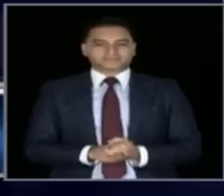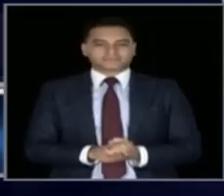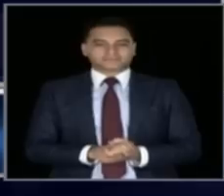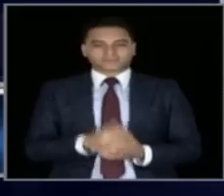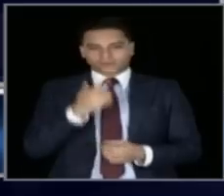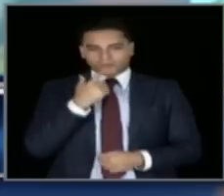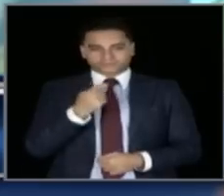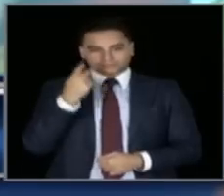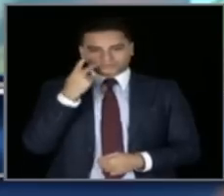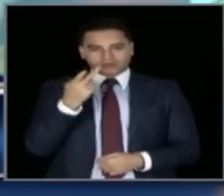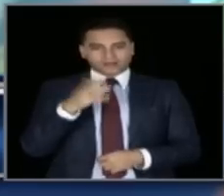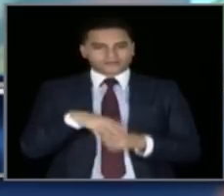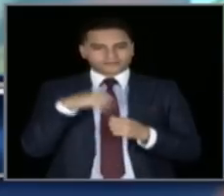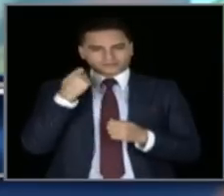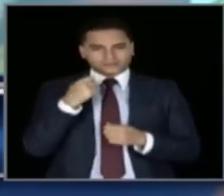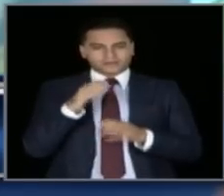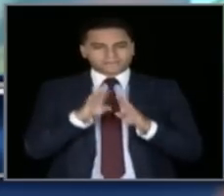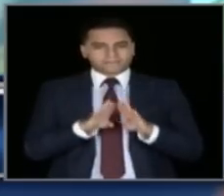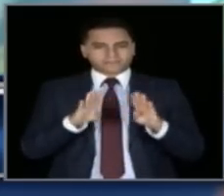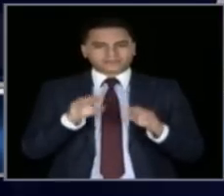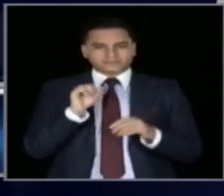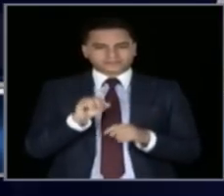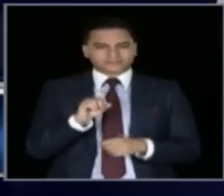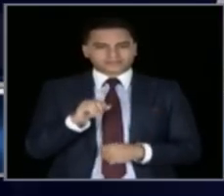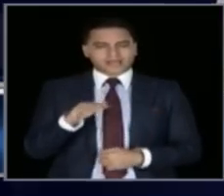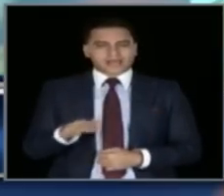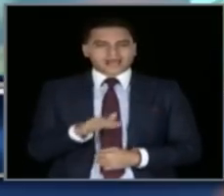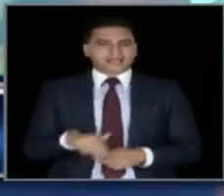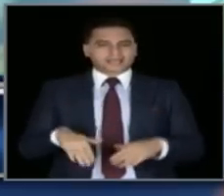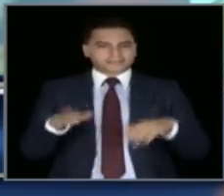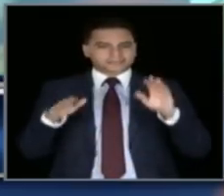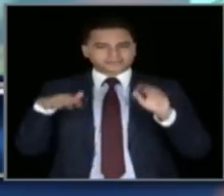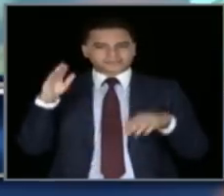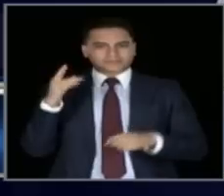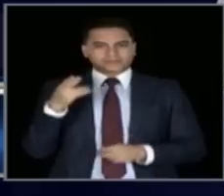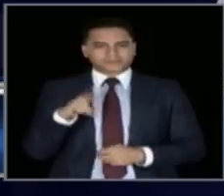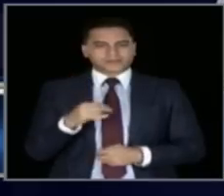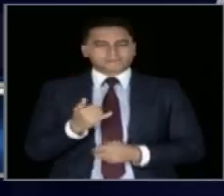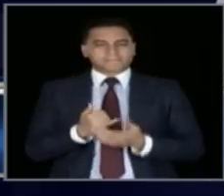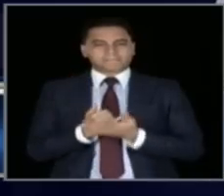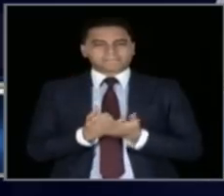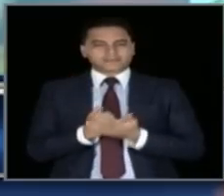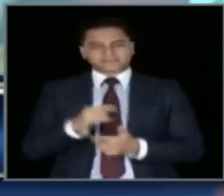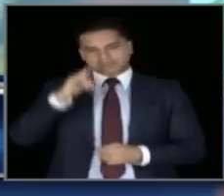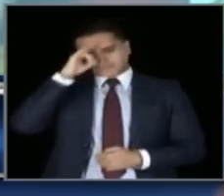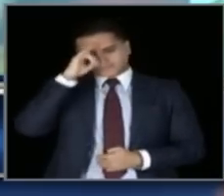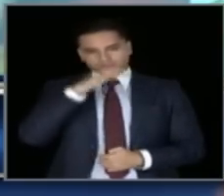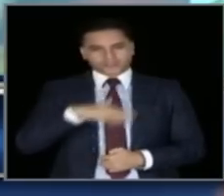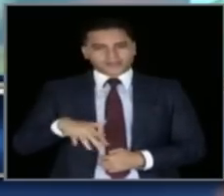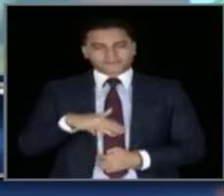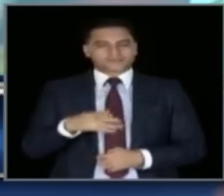قولي لي شفتيه ايه؟ عليه على مسرحياته في عيال كبرت و مدرسة المشاغبين. ومدرسة